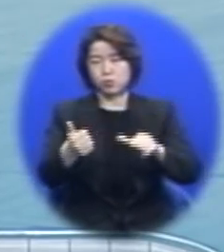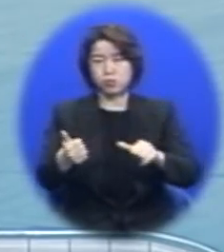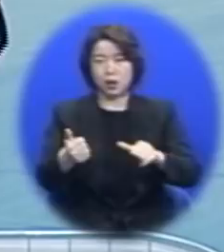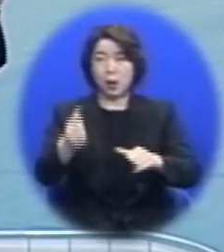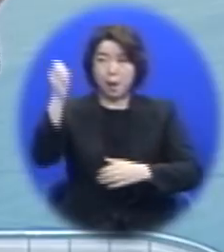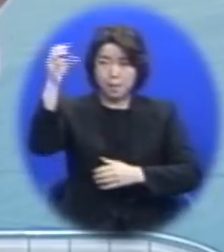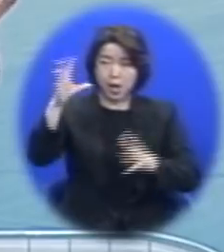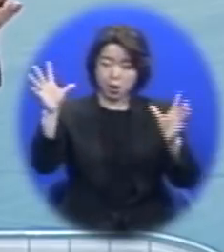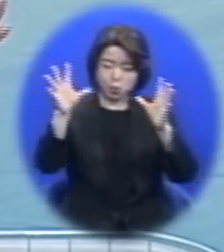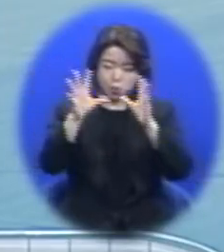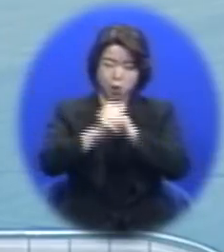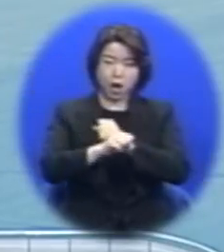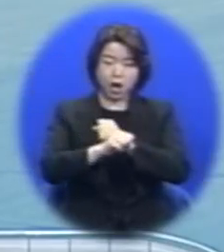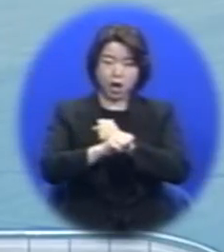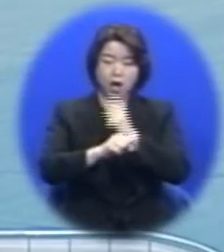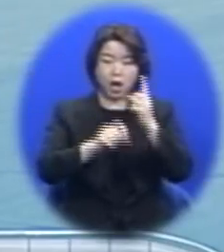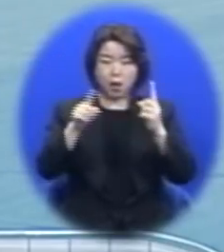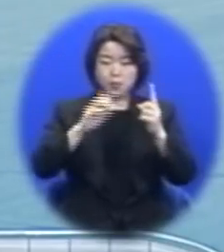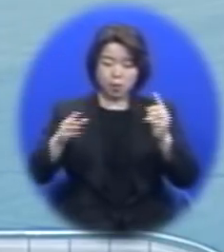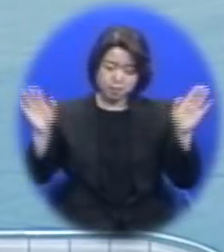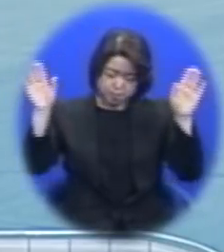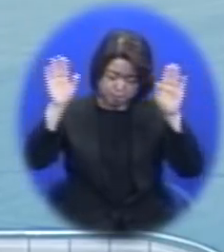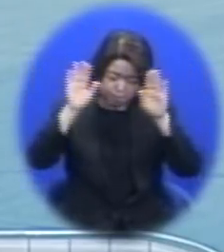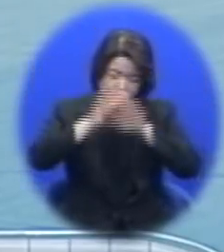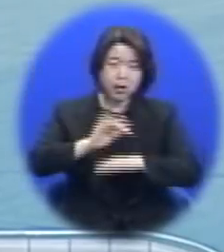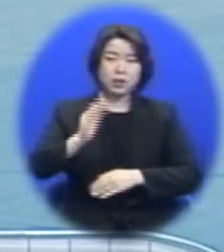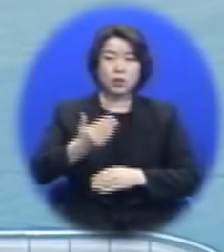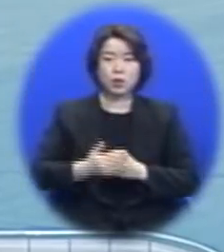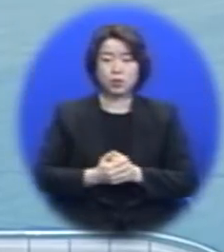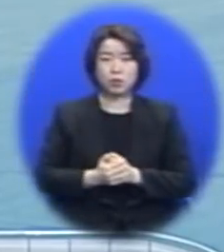땅의 3분의 1이 캄캄해집니다.